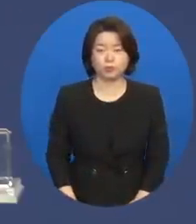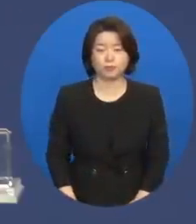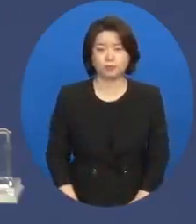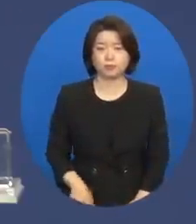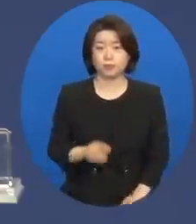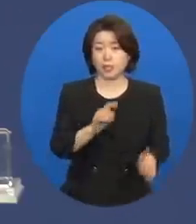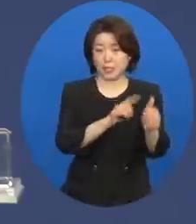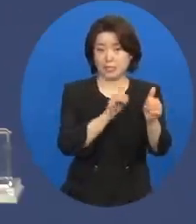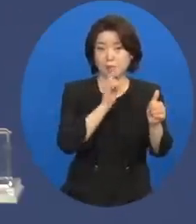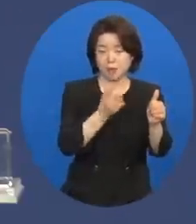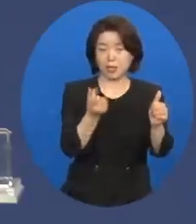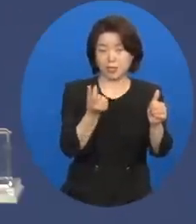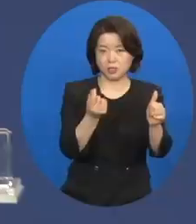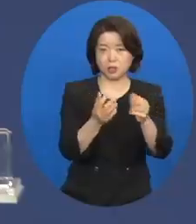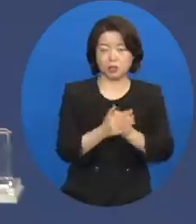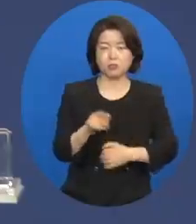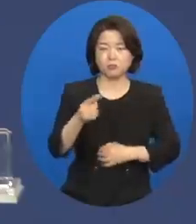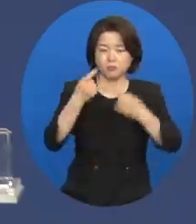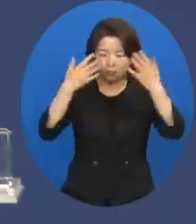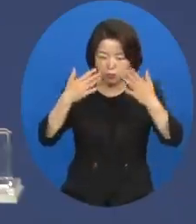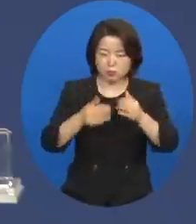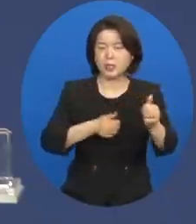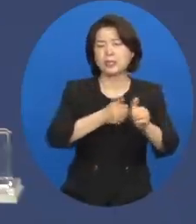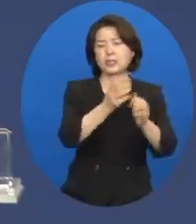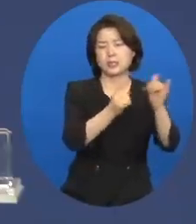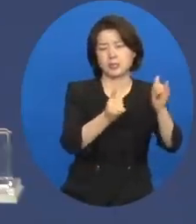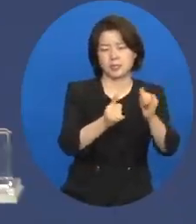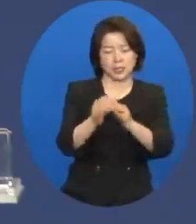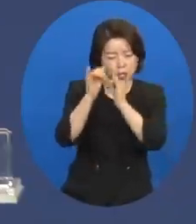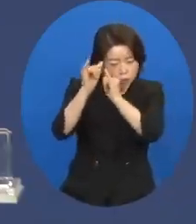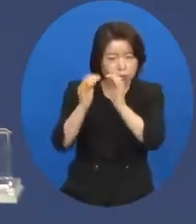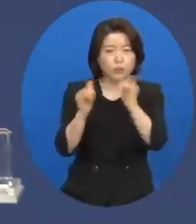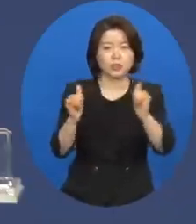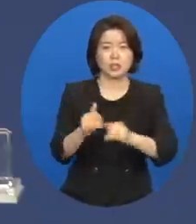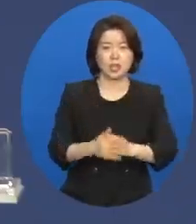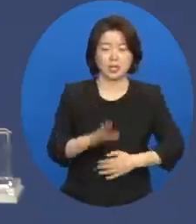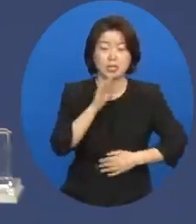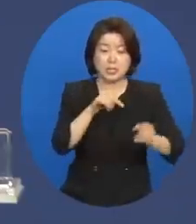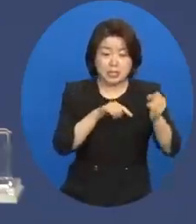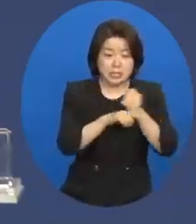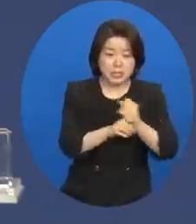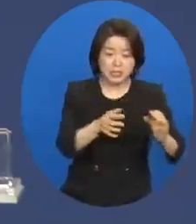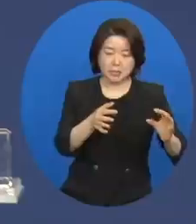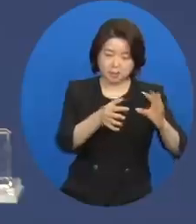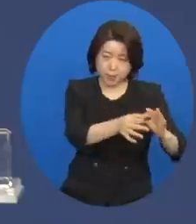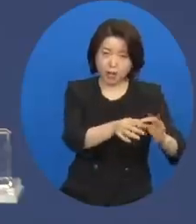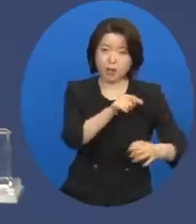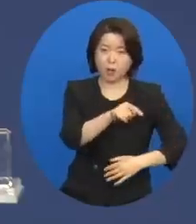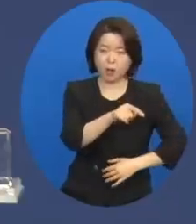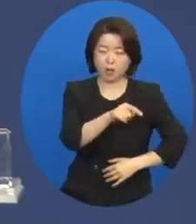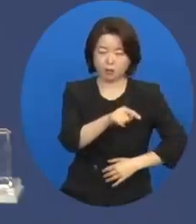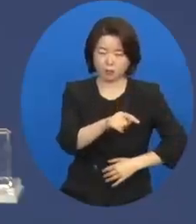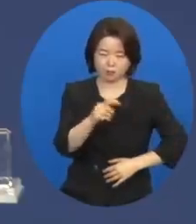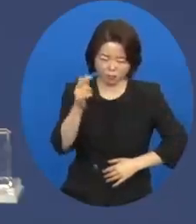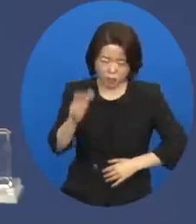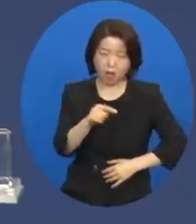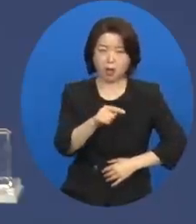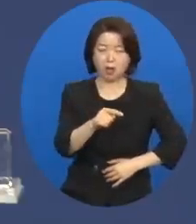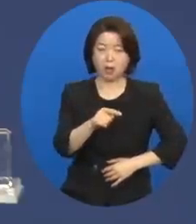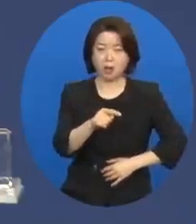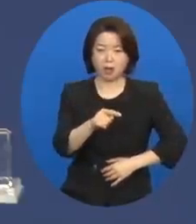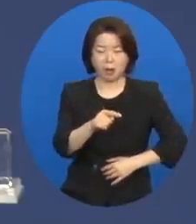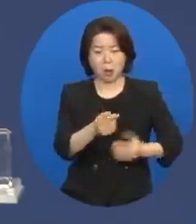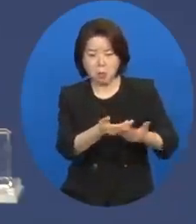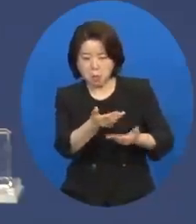그가 말하는 것처럼 그는 분명 승리자요, 영웅이요, 그는 진리편에 단호하게 선 사람이요, 타협을 모르는 사람이었어요. 그런데